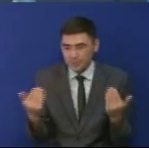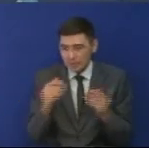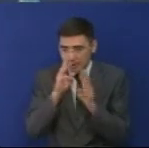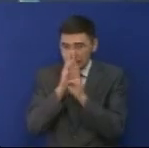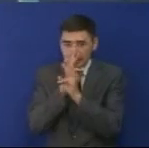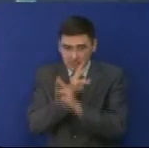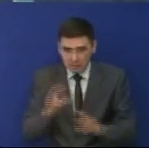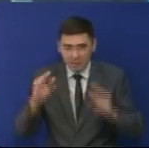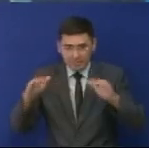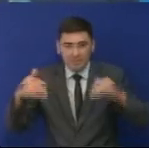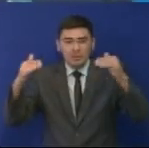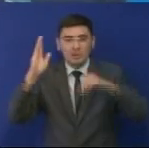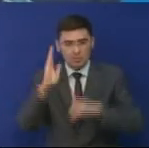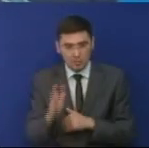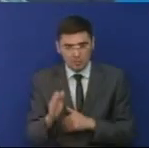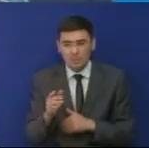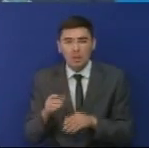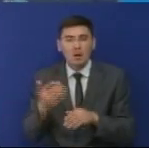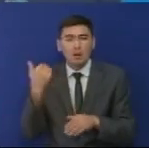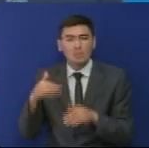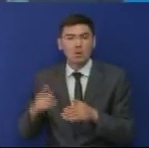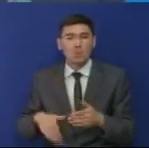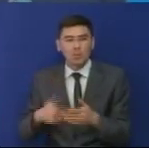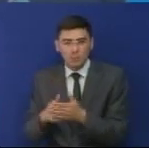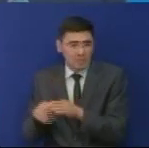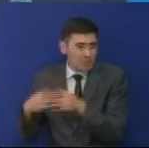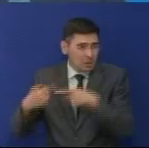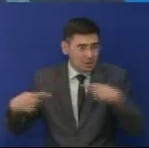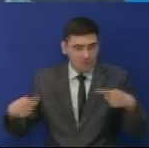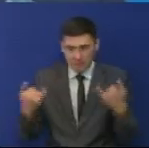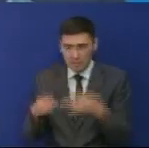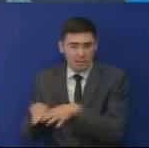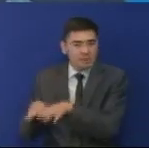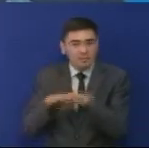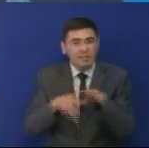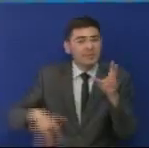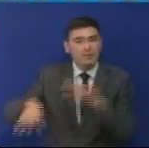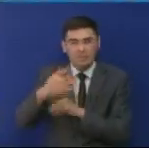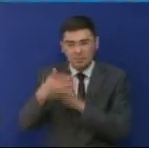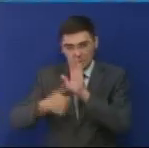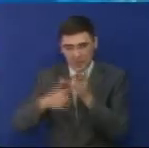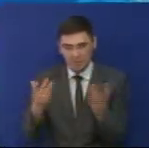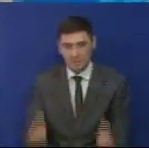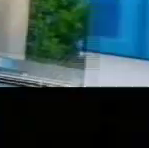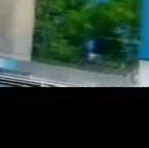что раньше продолжительность отпуска у всех была разной. Теперь все уравнено. У всех 56 дней.